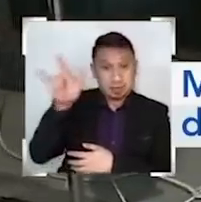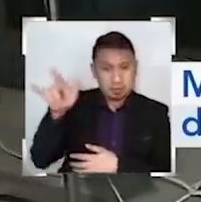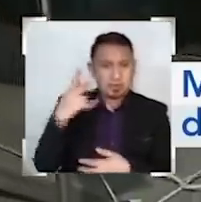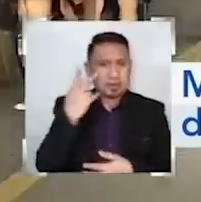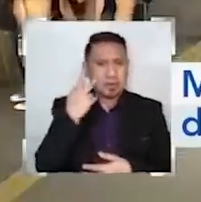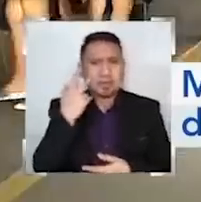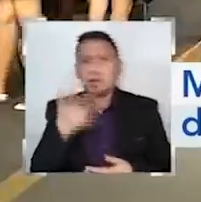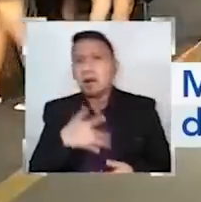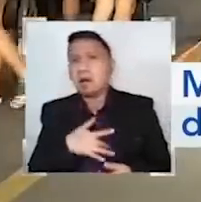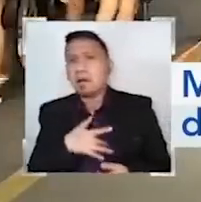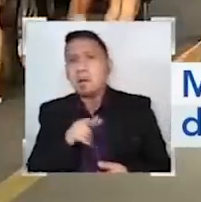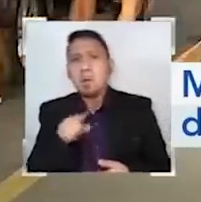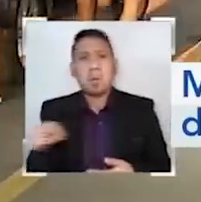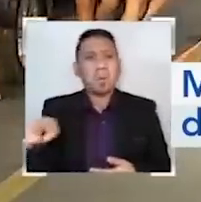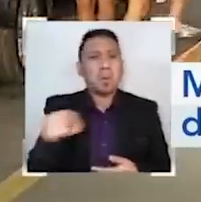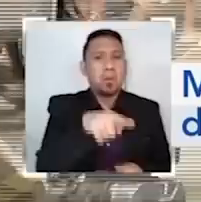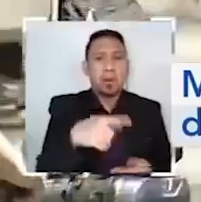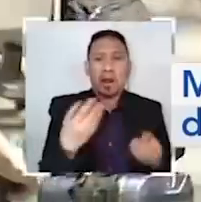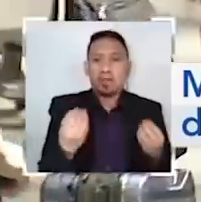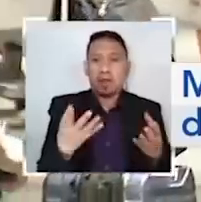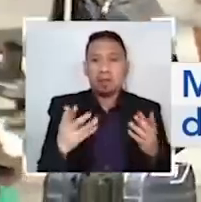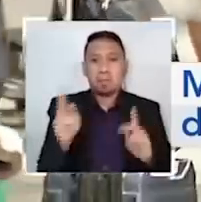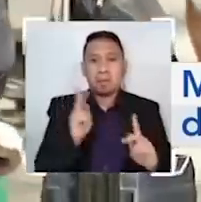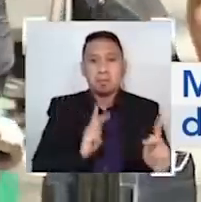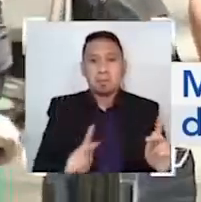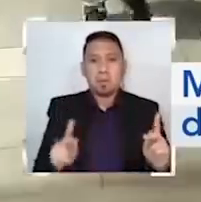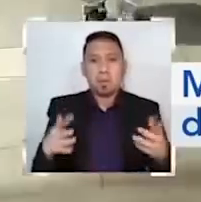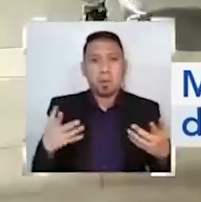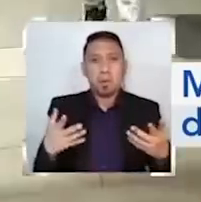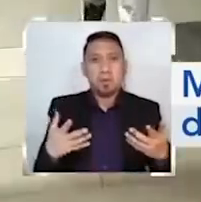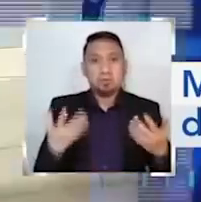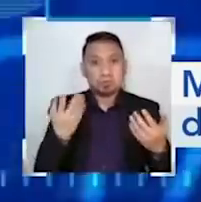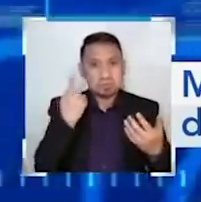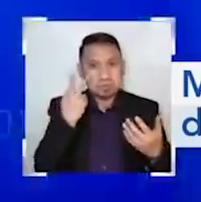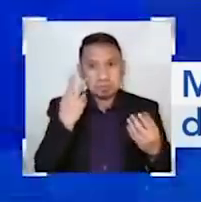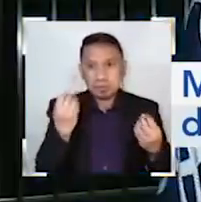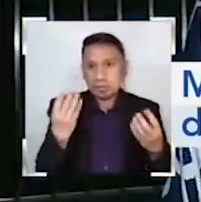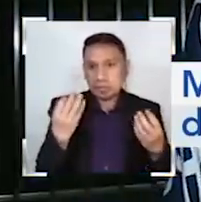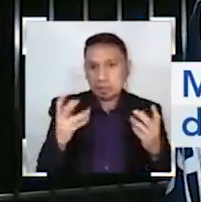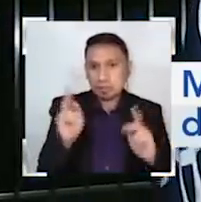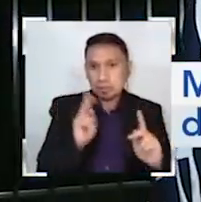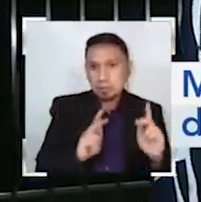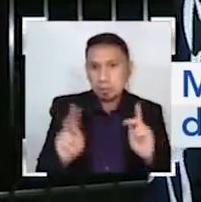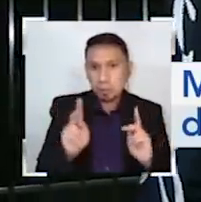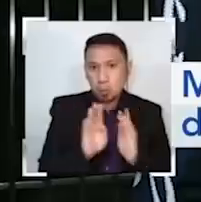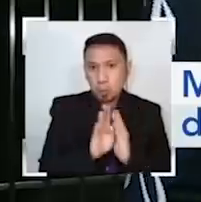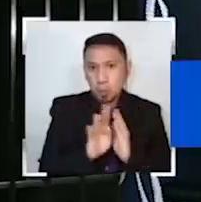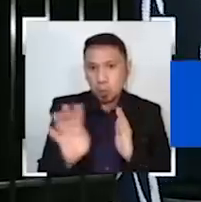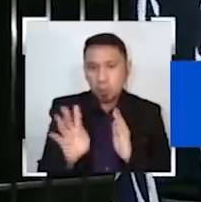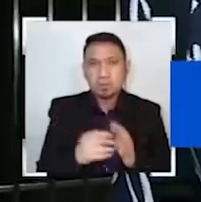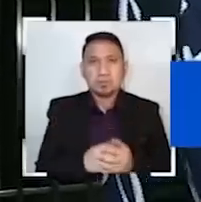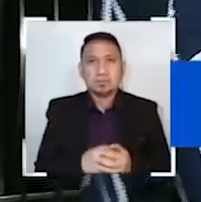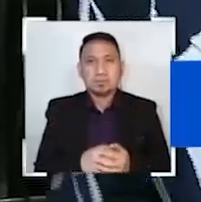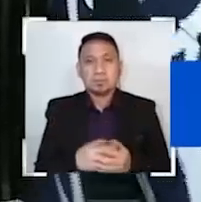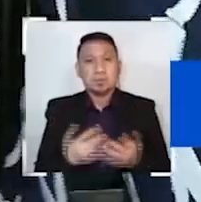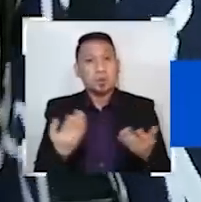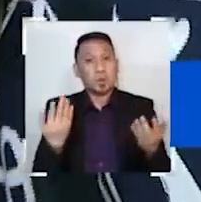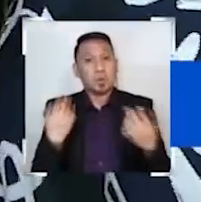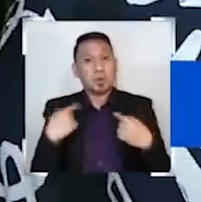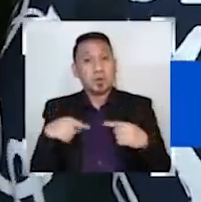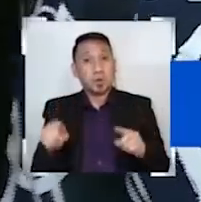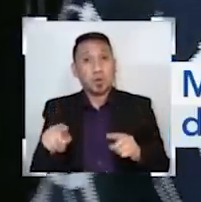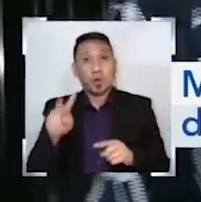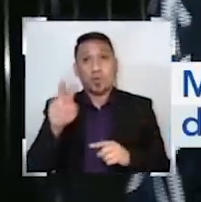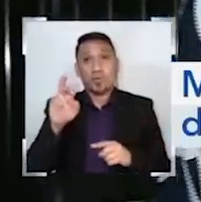mga magbabakasyon. Madaling araw pa lang, mahaba na ang pila sa departure area ng NAIA Terminal 3. Pabiyahe kami sa Virac, sa Catanduanes